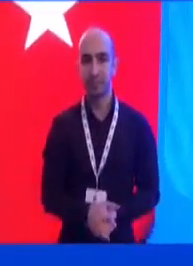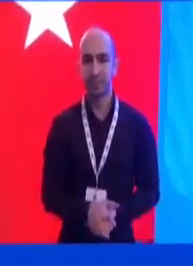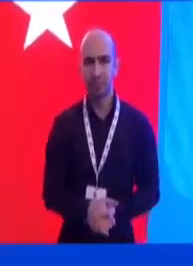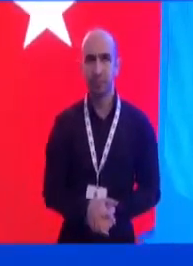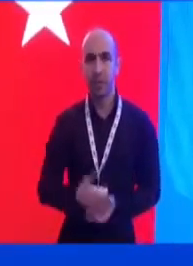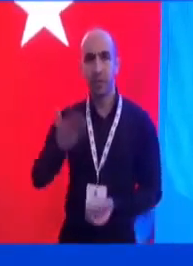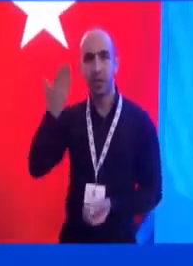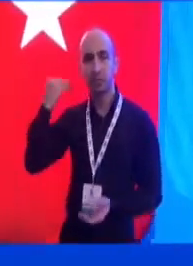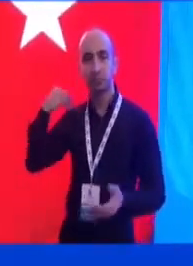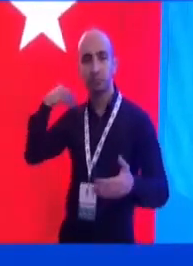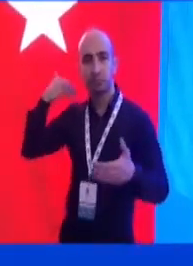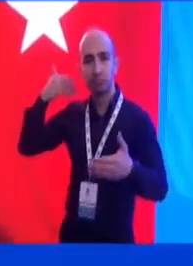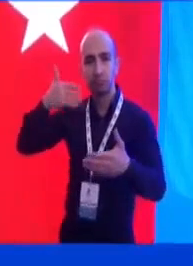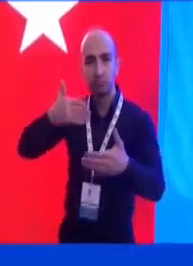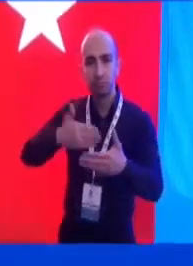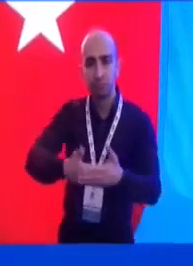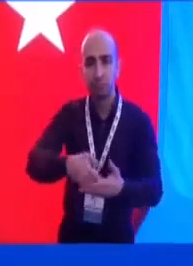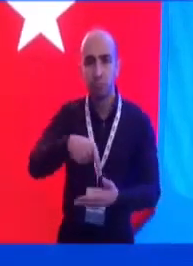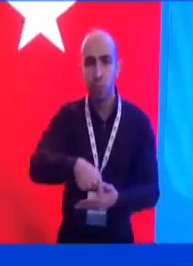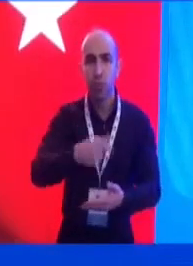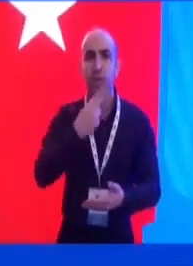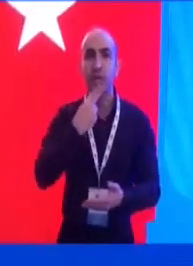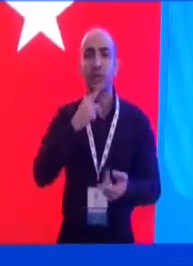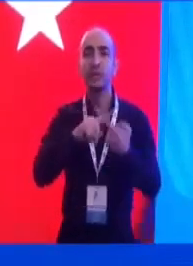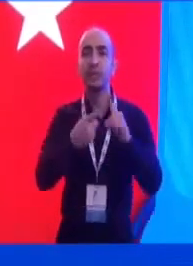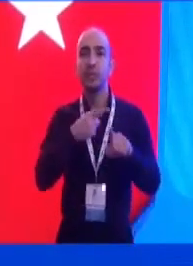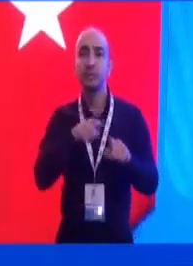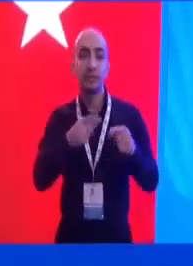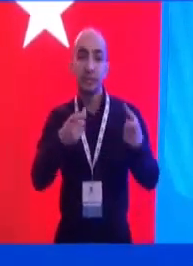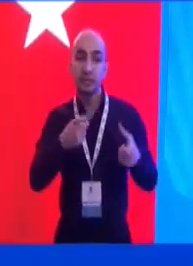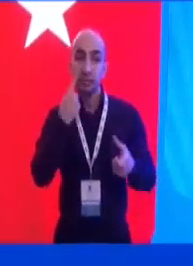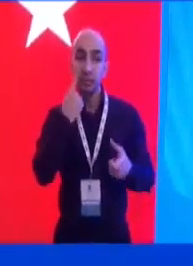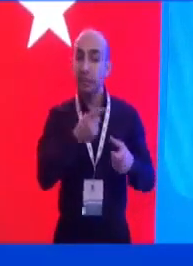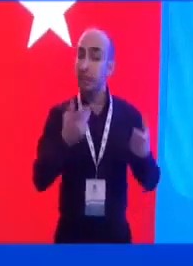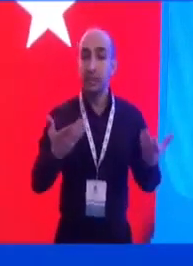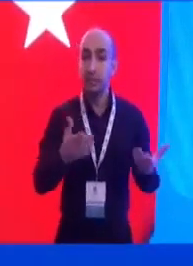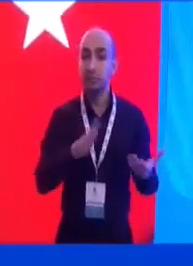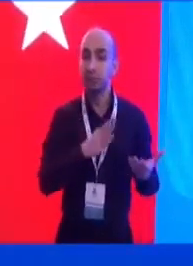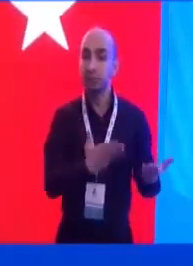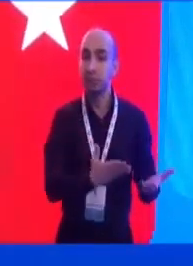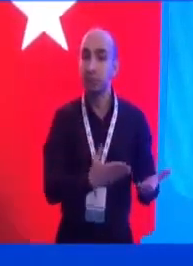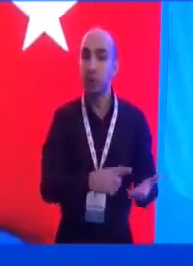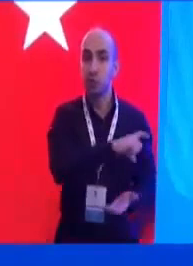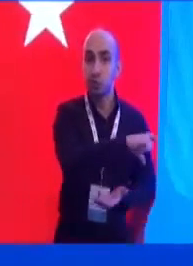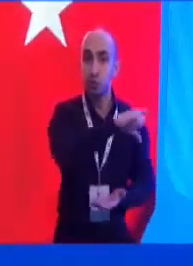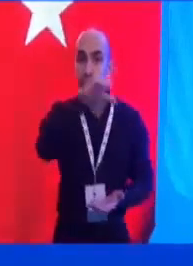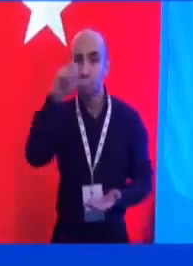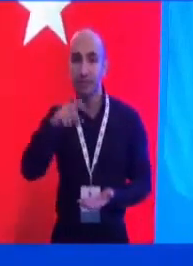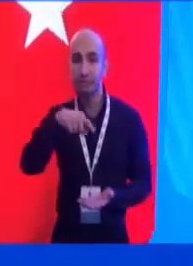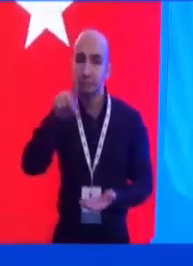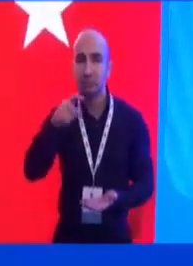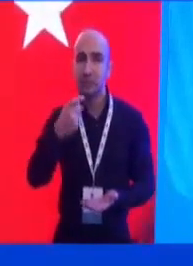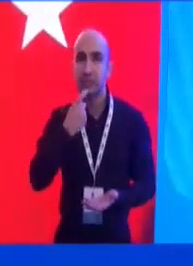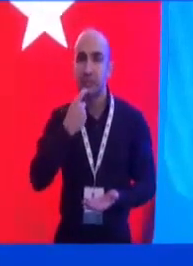bugüne ülkemizde kadının siyasetteki yerine baktığımızda şunu görüyoruz. Cumhuriyet'in ilk yıllarında